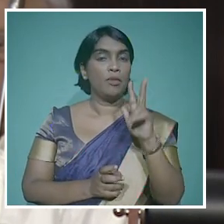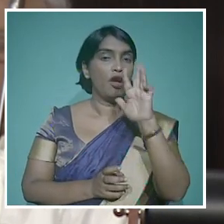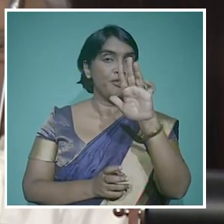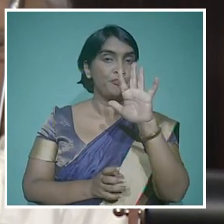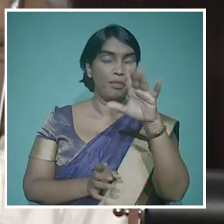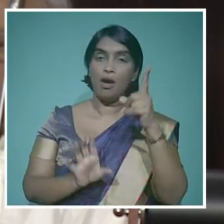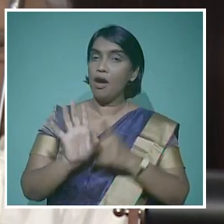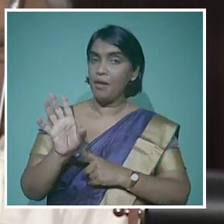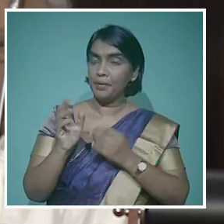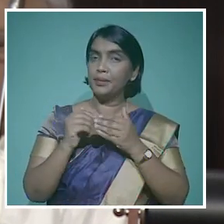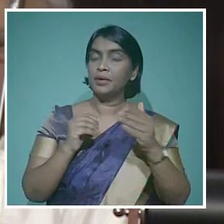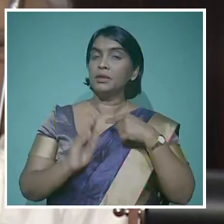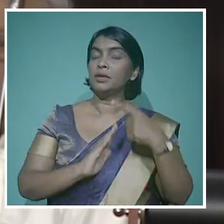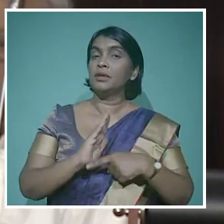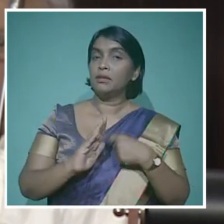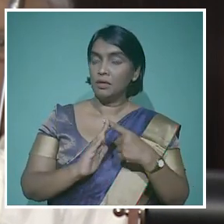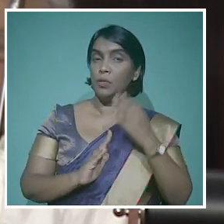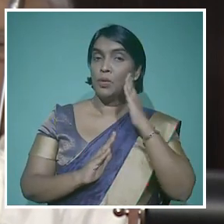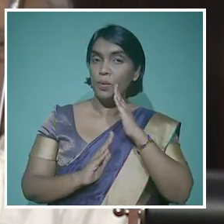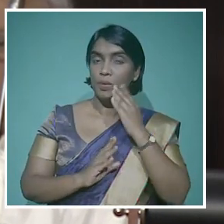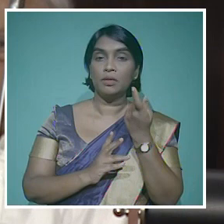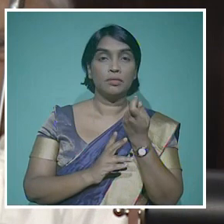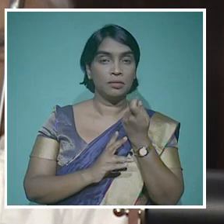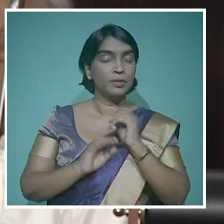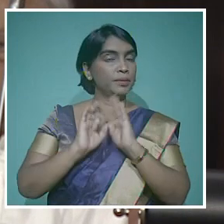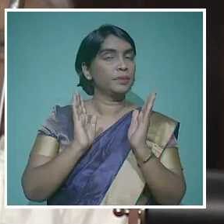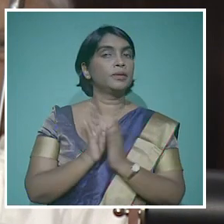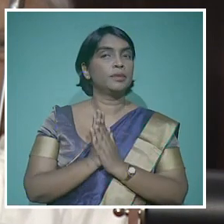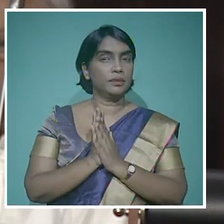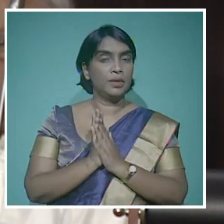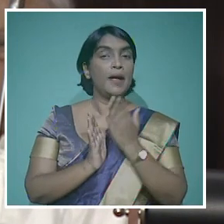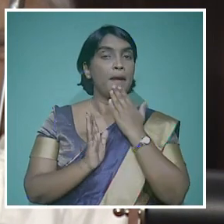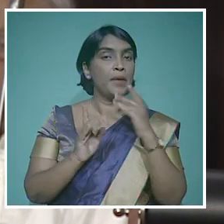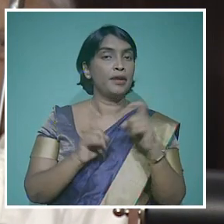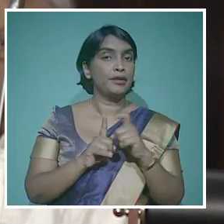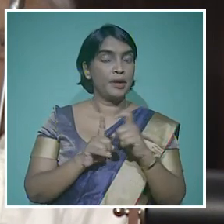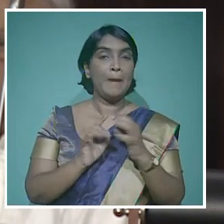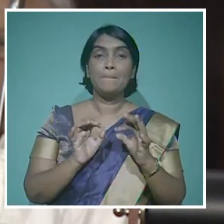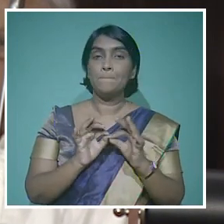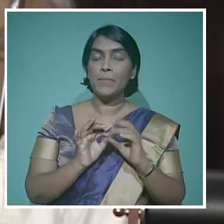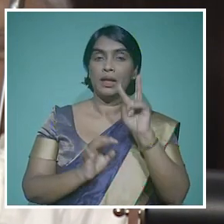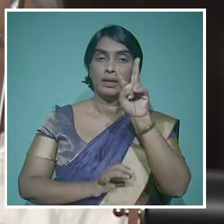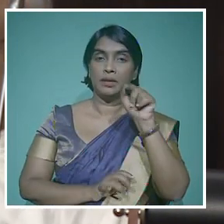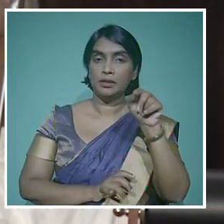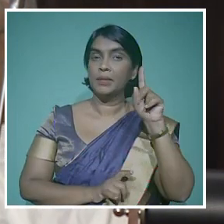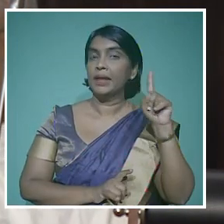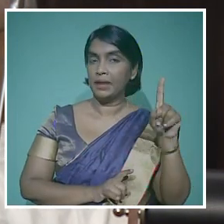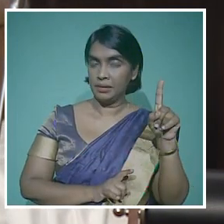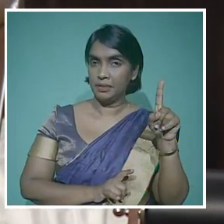1995 වසර වනිට ලංකාවේ විදේශ සංචිත ප්‍රමාණය ඇමරිකානු ඩොලර් බිලියන